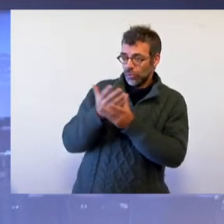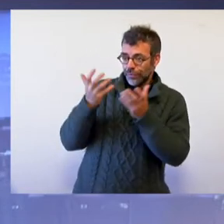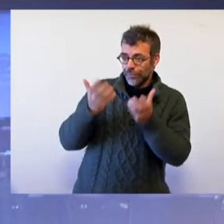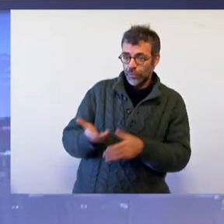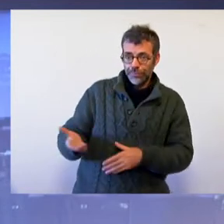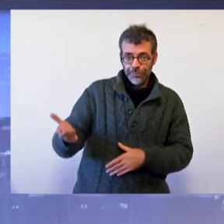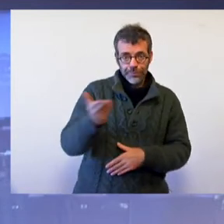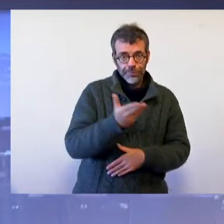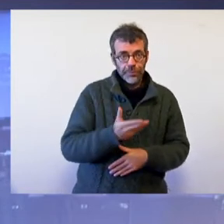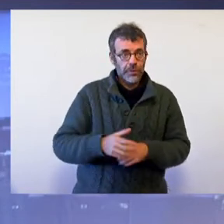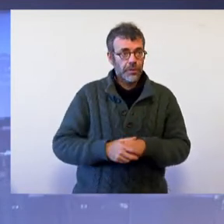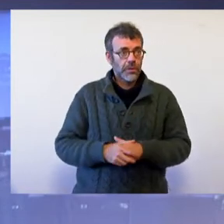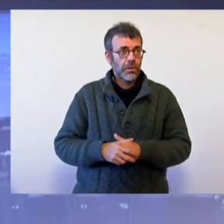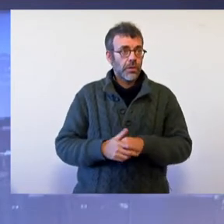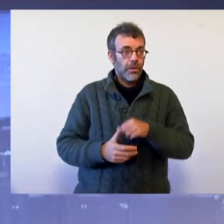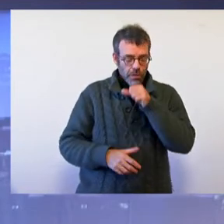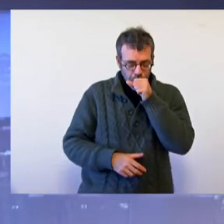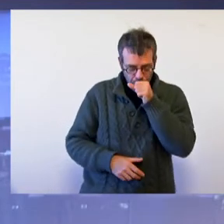parole ?